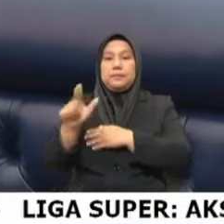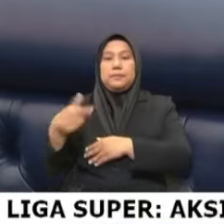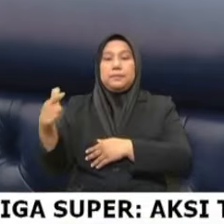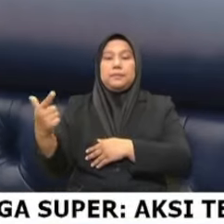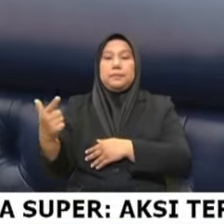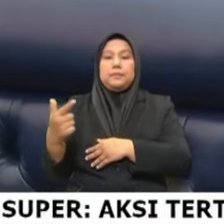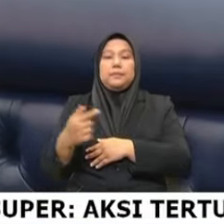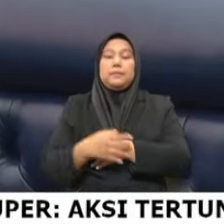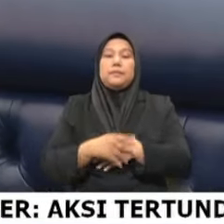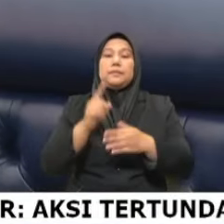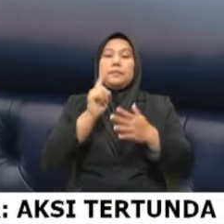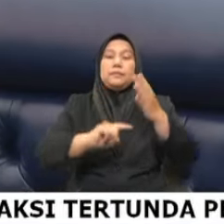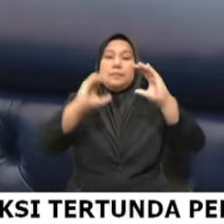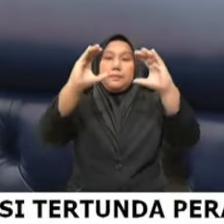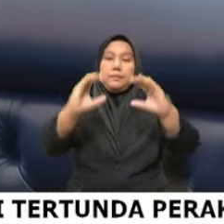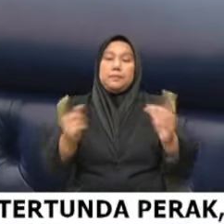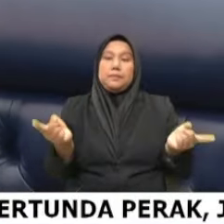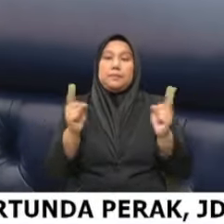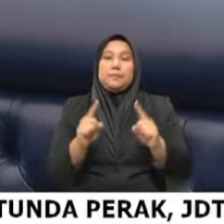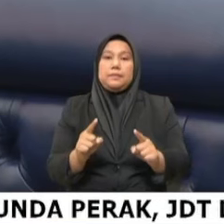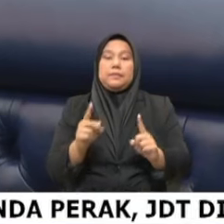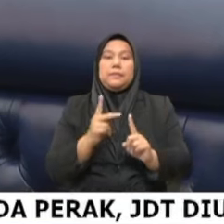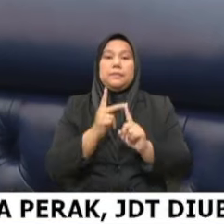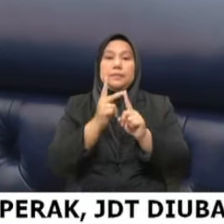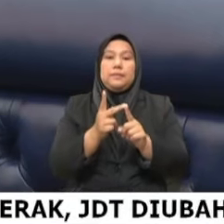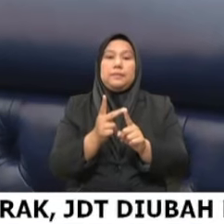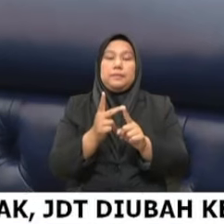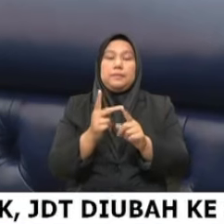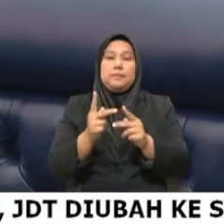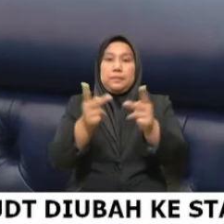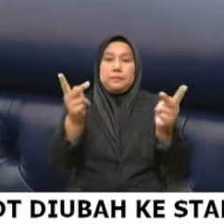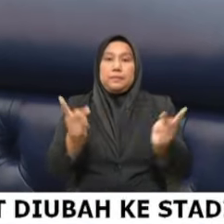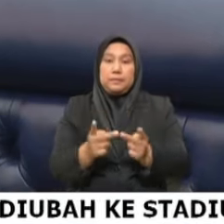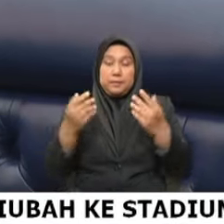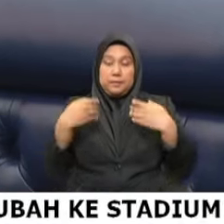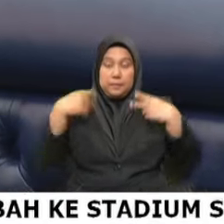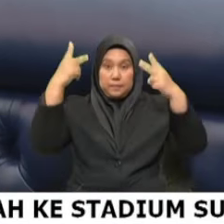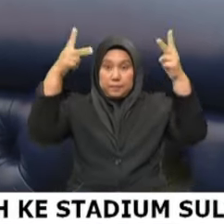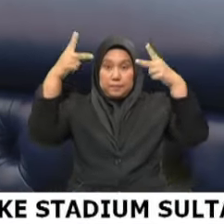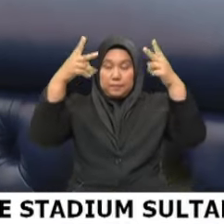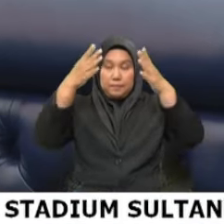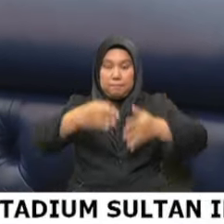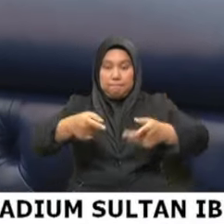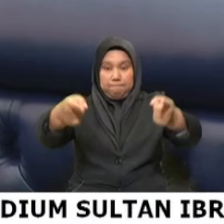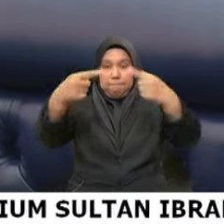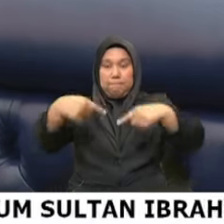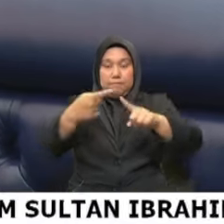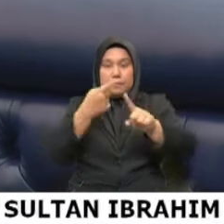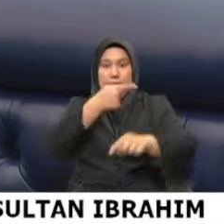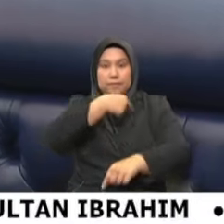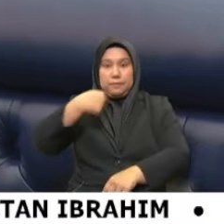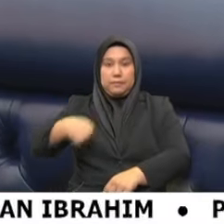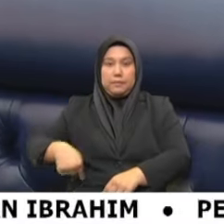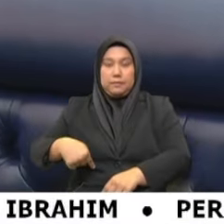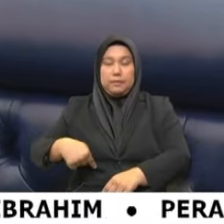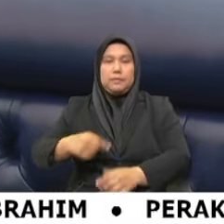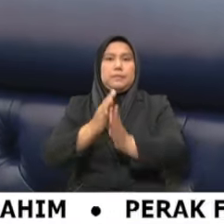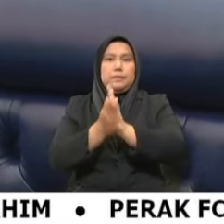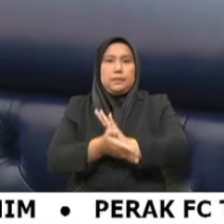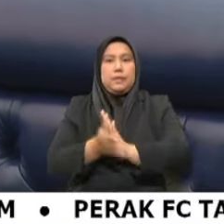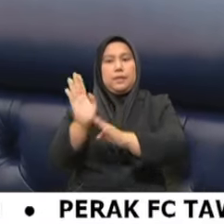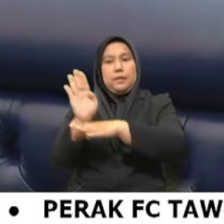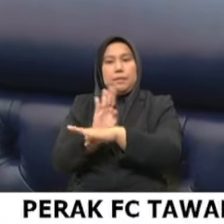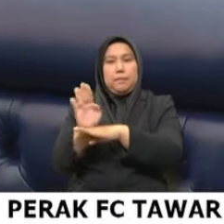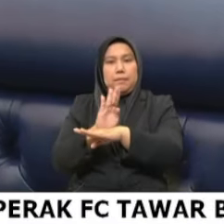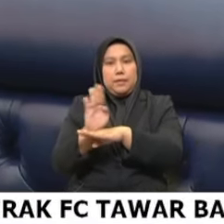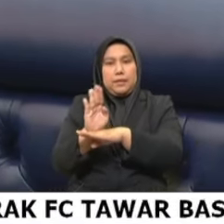berlaku pada saat ini, khususnya di kawasan saya contohnya. Ada pelancong yang dari China menjadi peniaga.